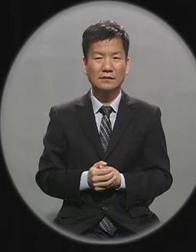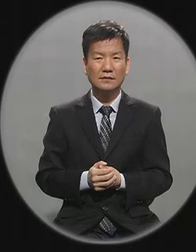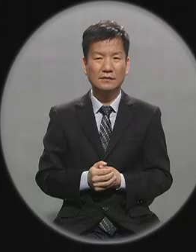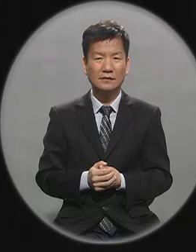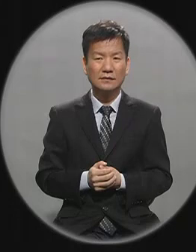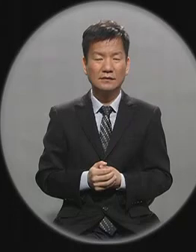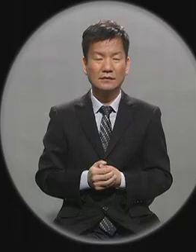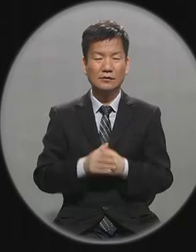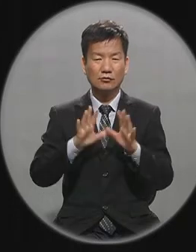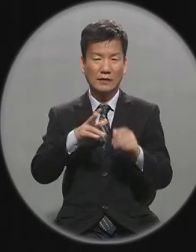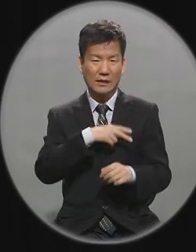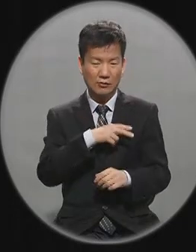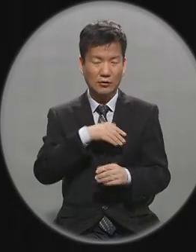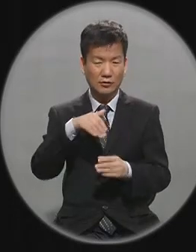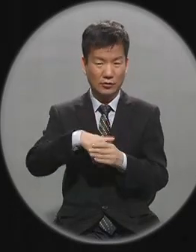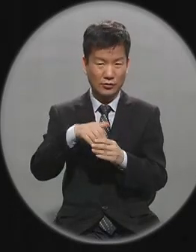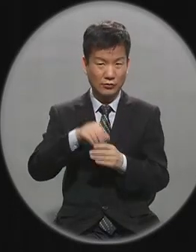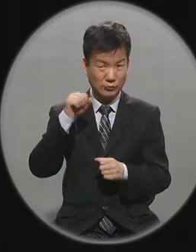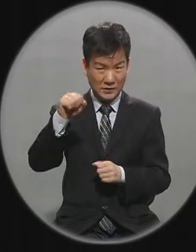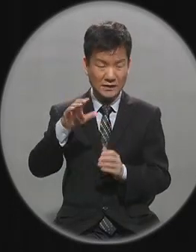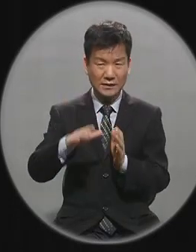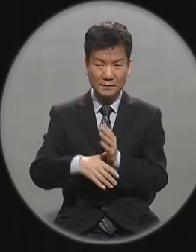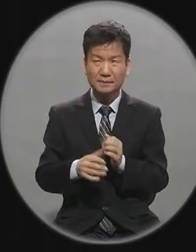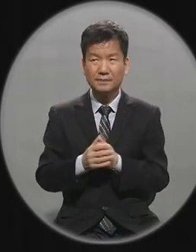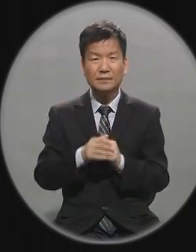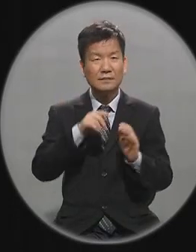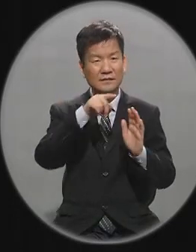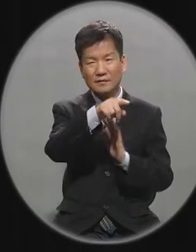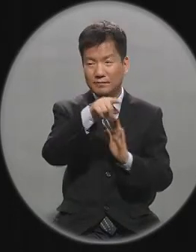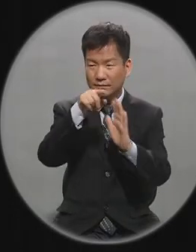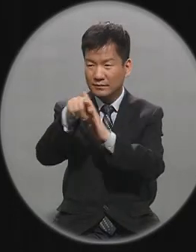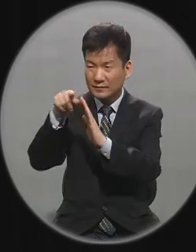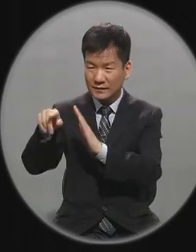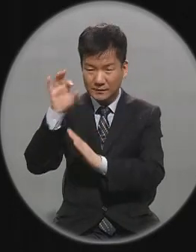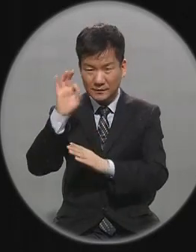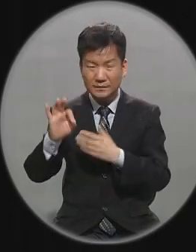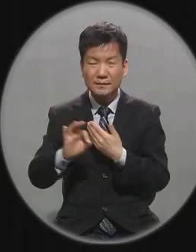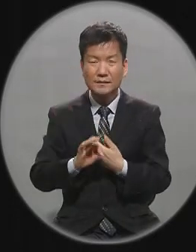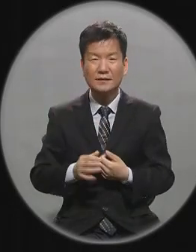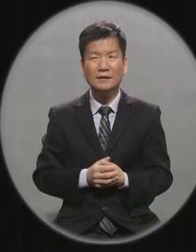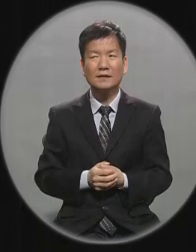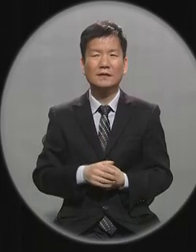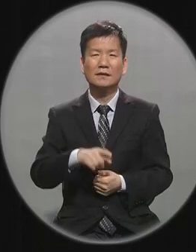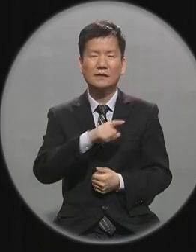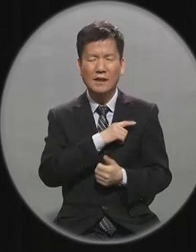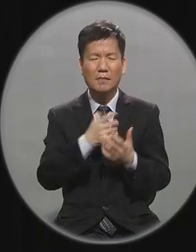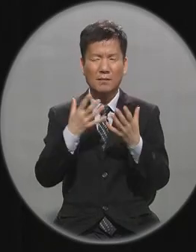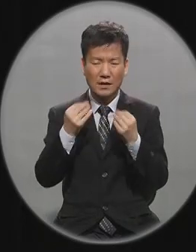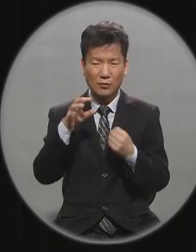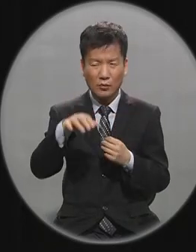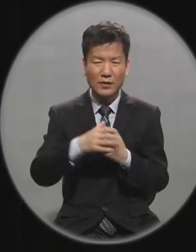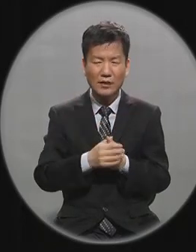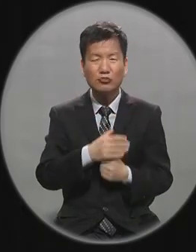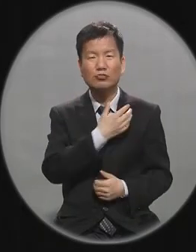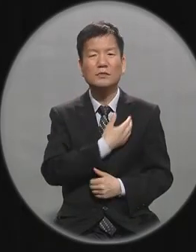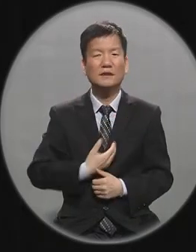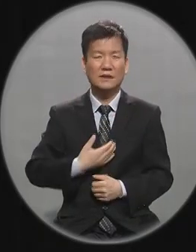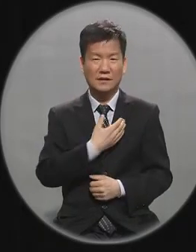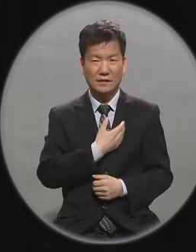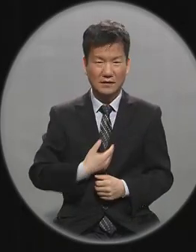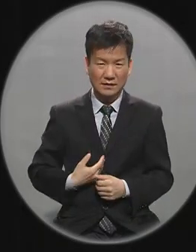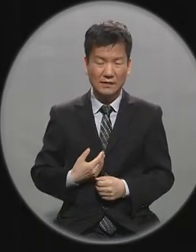제가 국회의원 선거 나와서 많은 데를 다녀보면은 가장 많이 방문하는 게